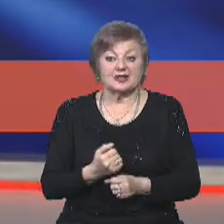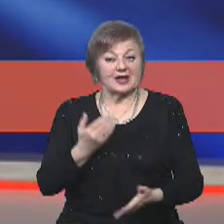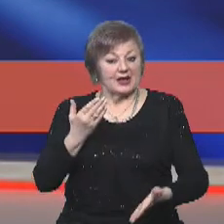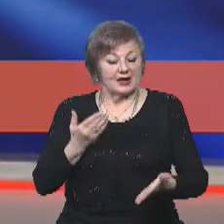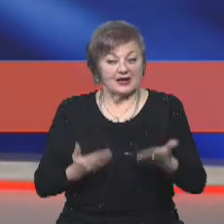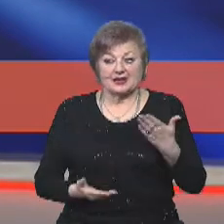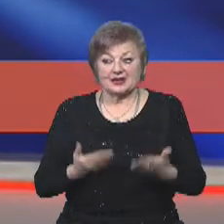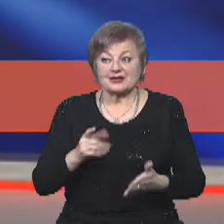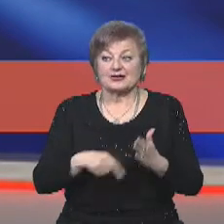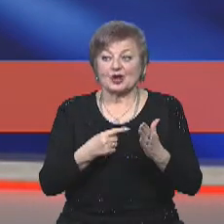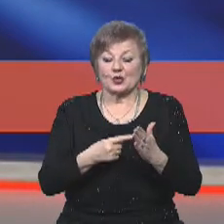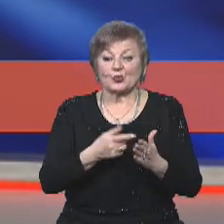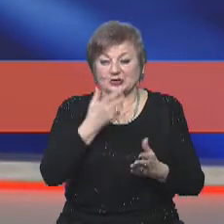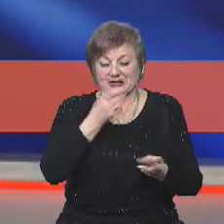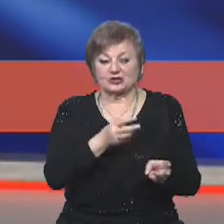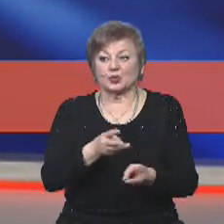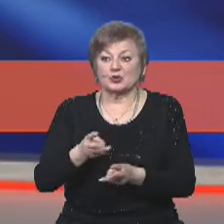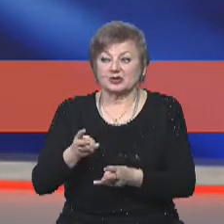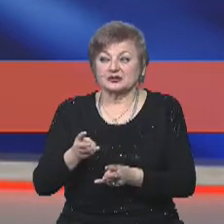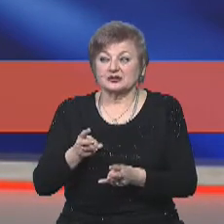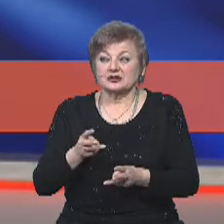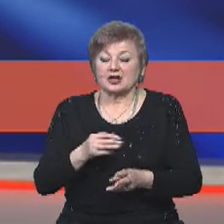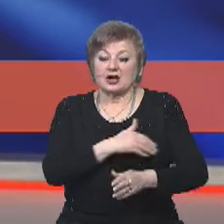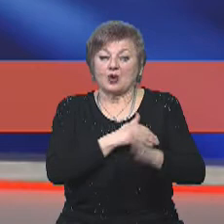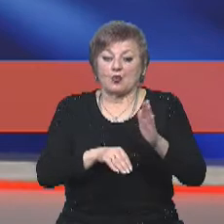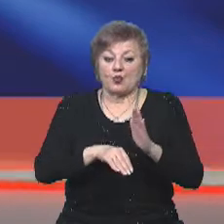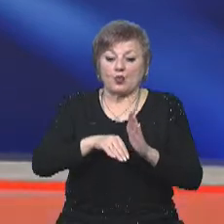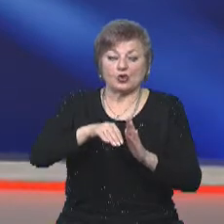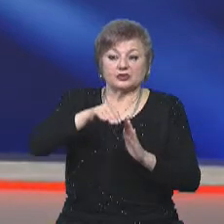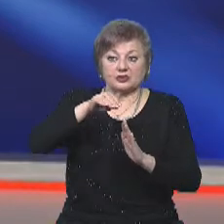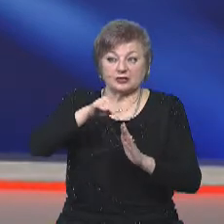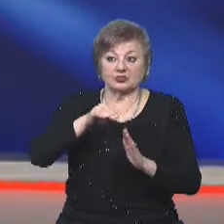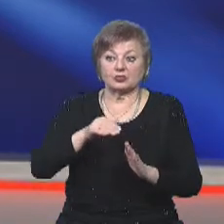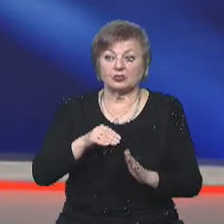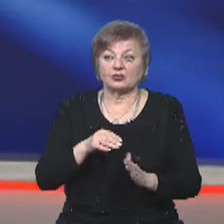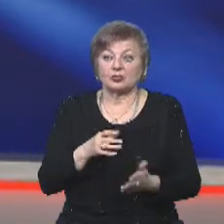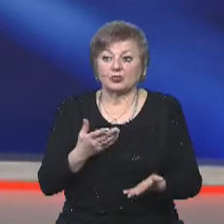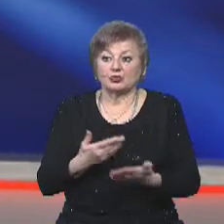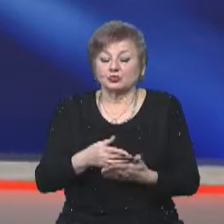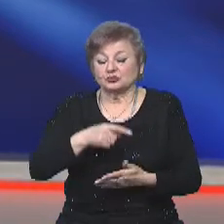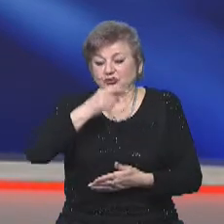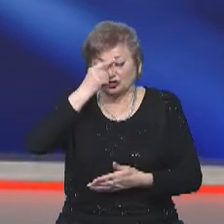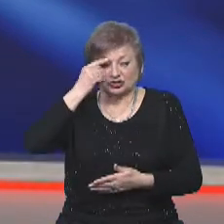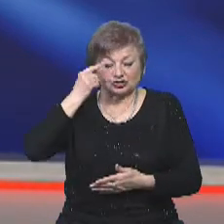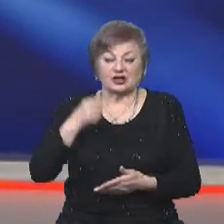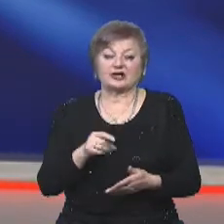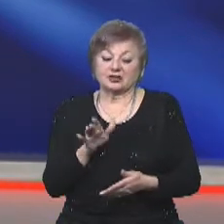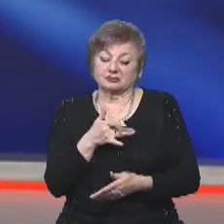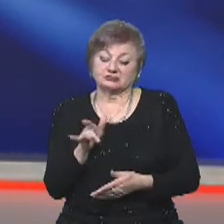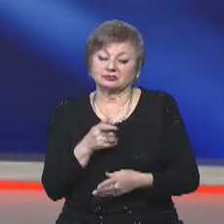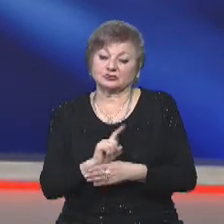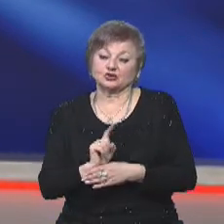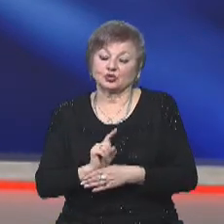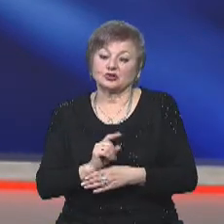Если городские тепловые сети поднимут температуру теплоносителя, само собой теплосчетчики будут считать больше. Мы же тоже